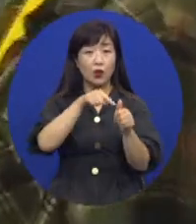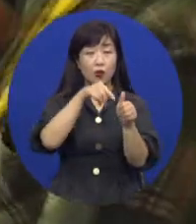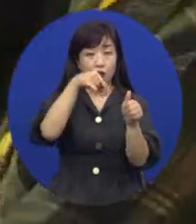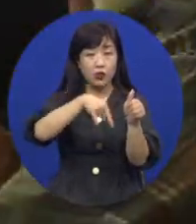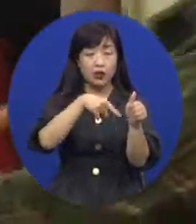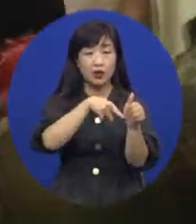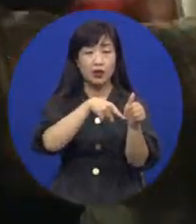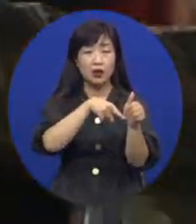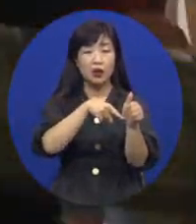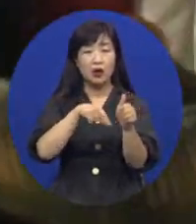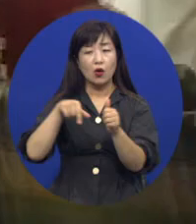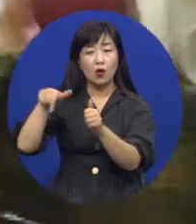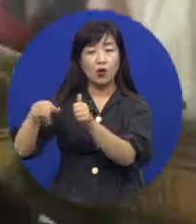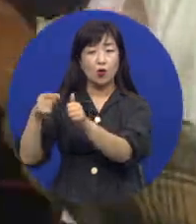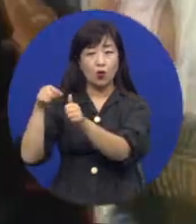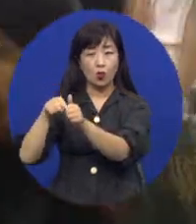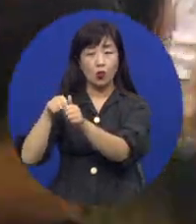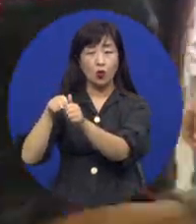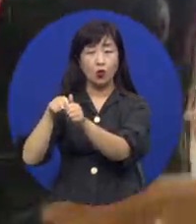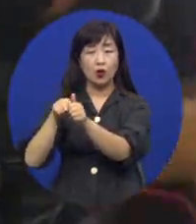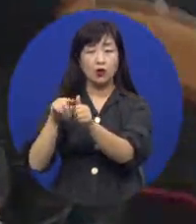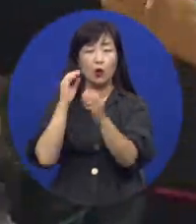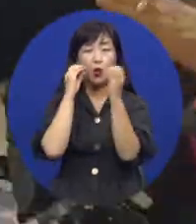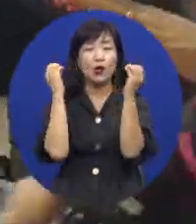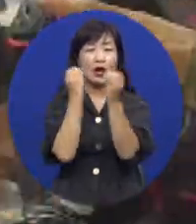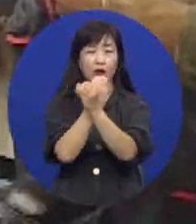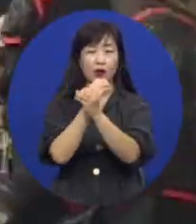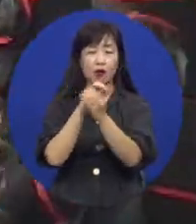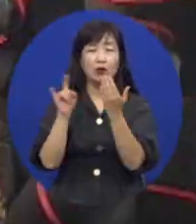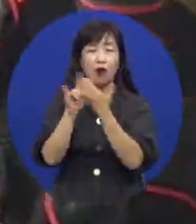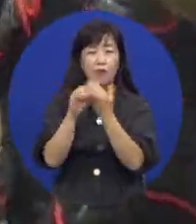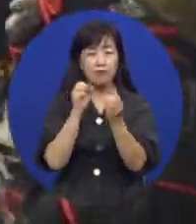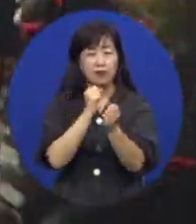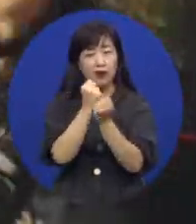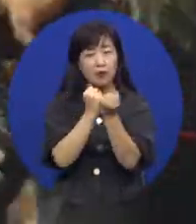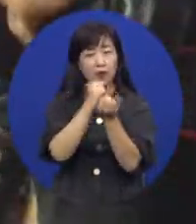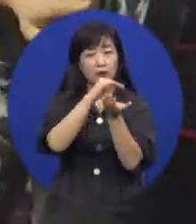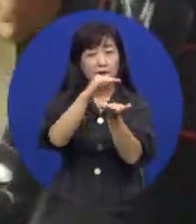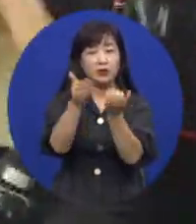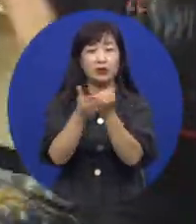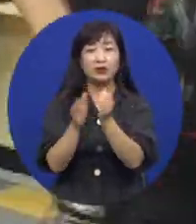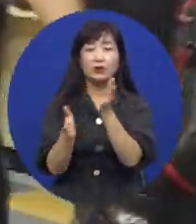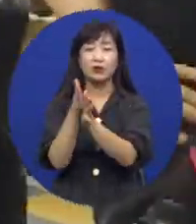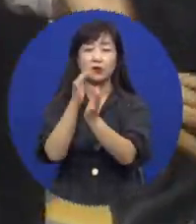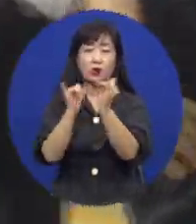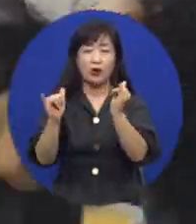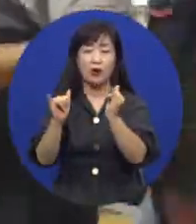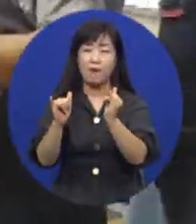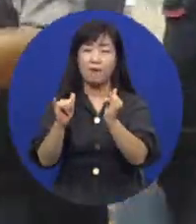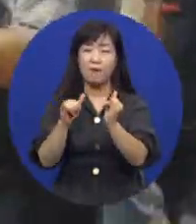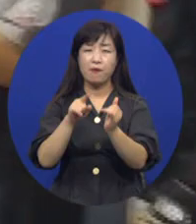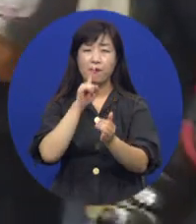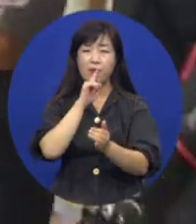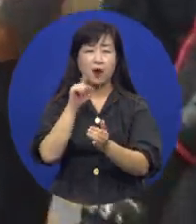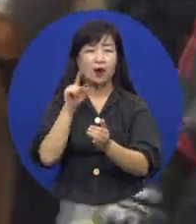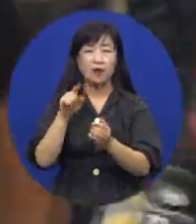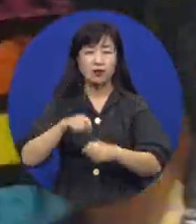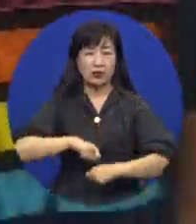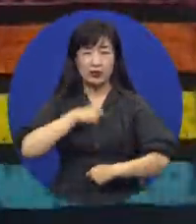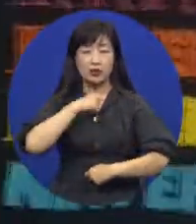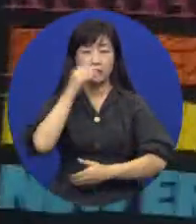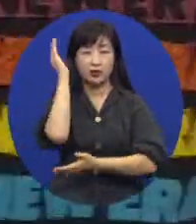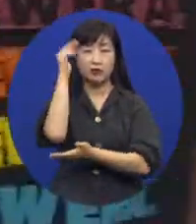의원은 고용호 도의원이 오해한 것이라고 해명했지만 흥분한 주민들이 발언의 진위 여부를